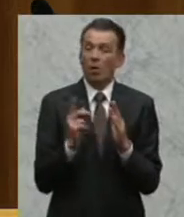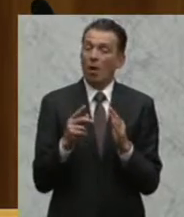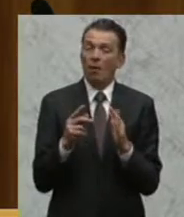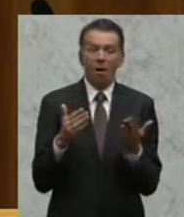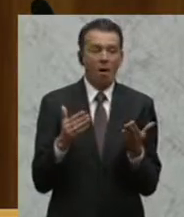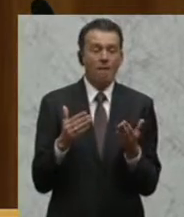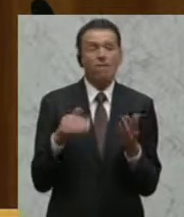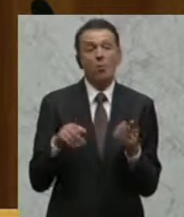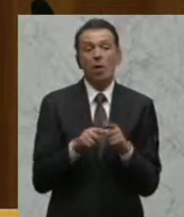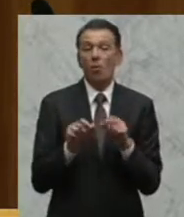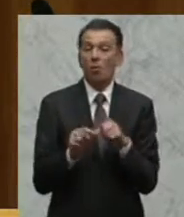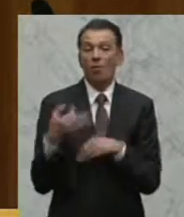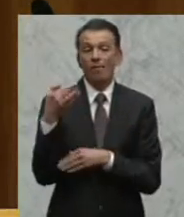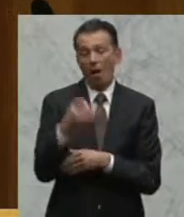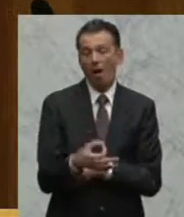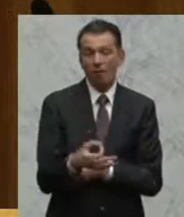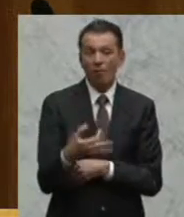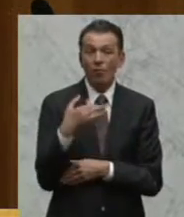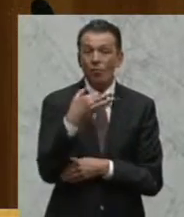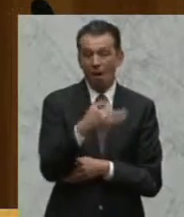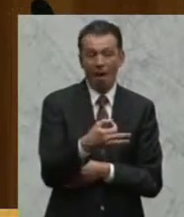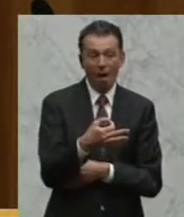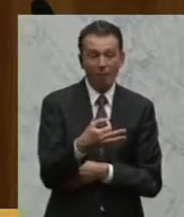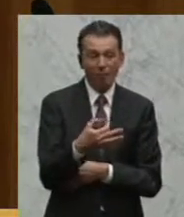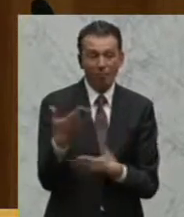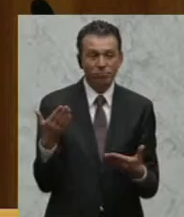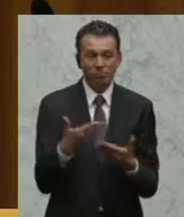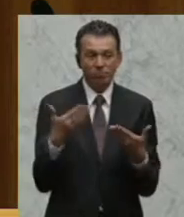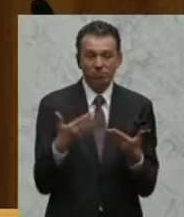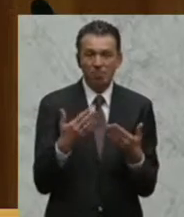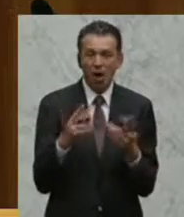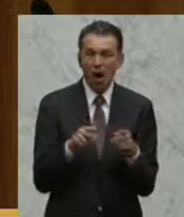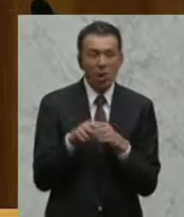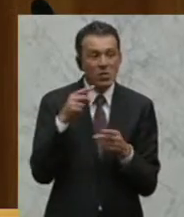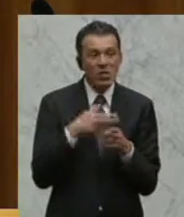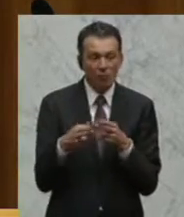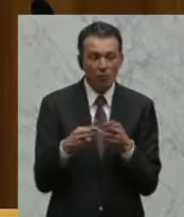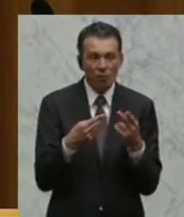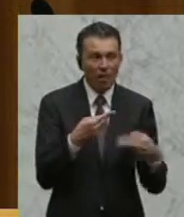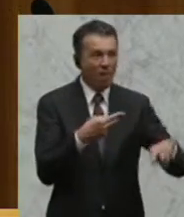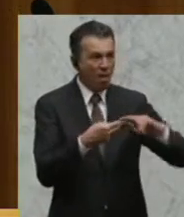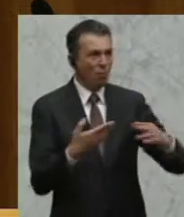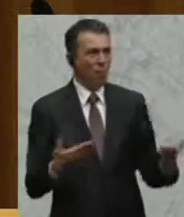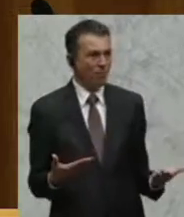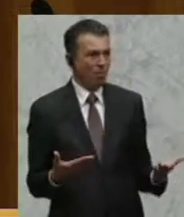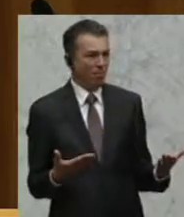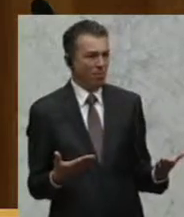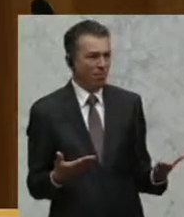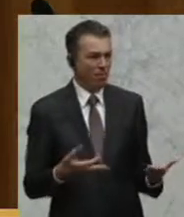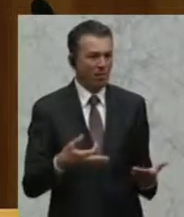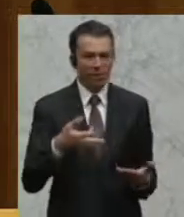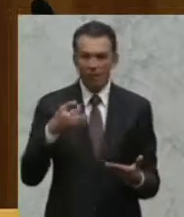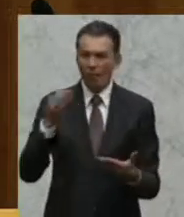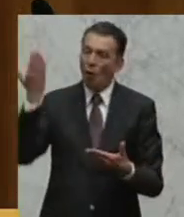die Fragen sind nur dann sozusagen auch von Kontrollkraft, wenn Antworten erfolgen. Und Frau